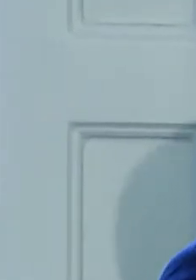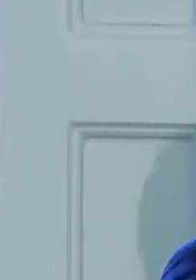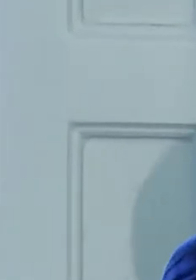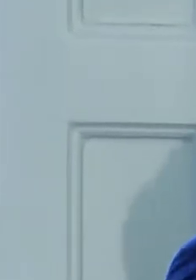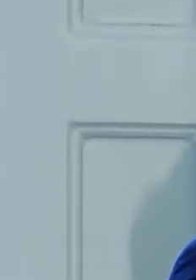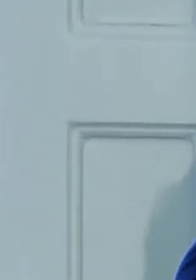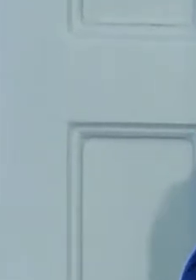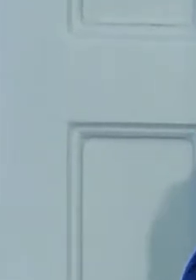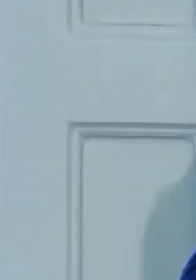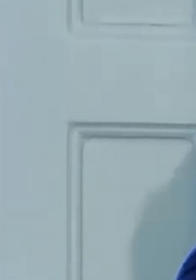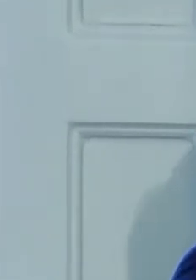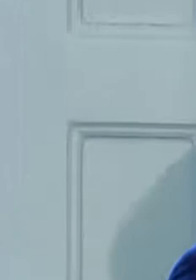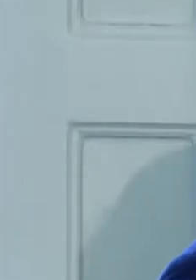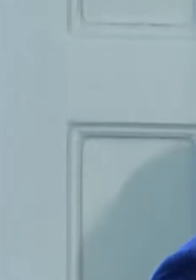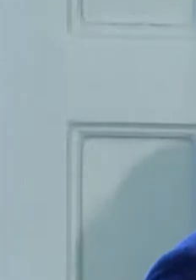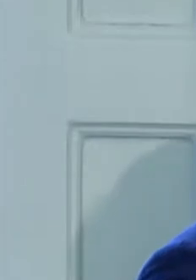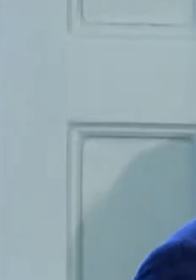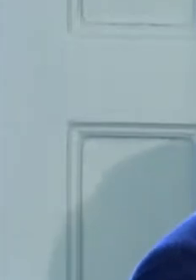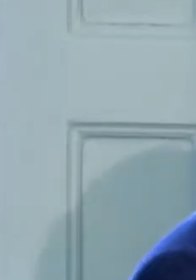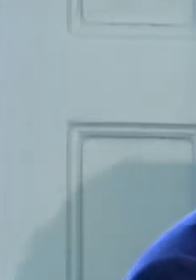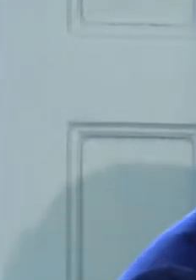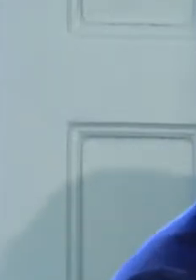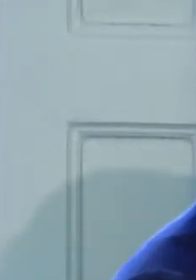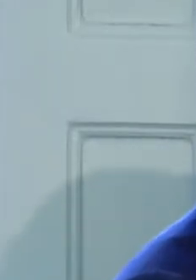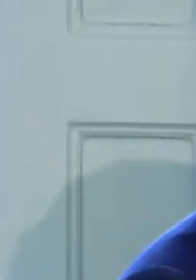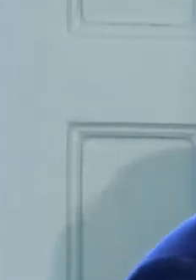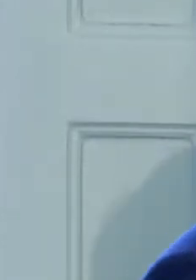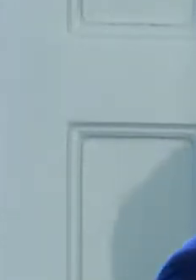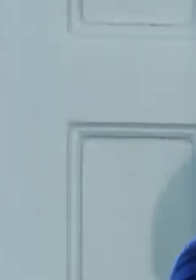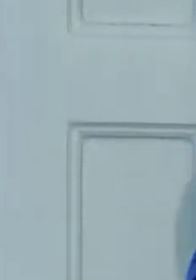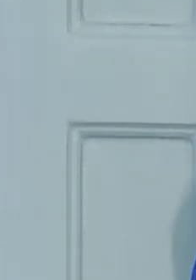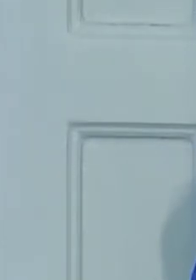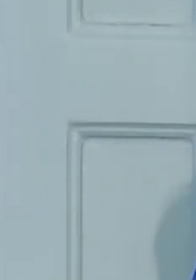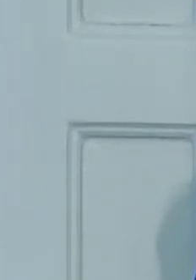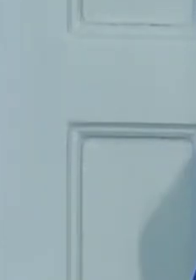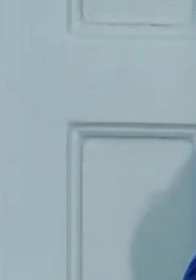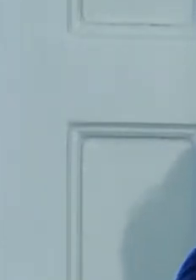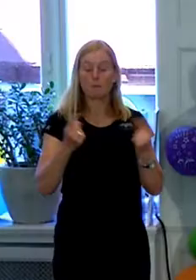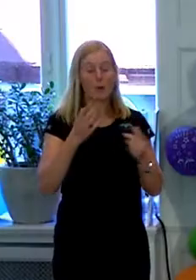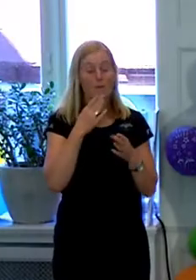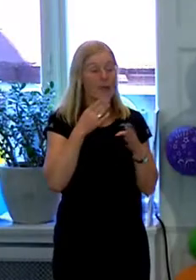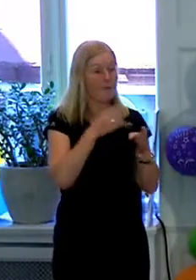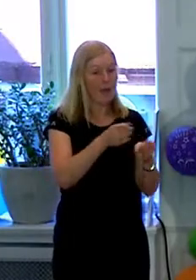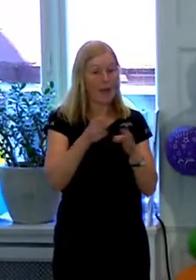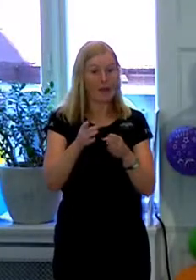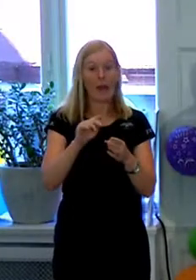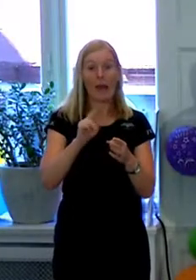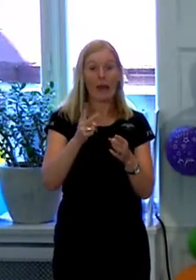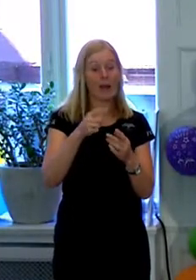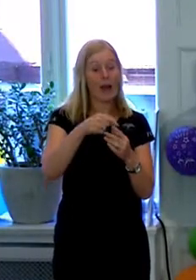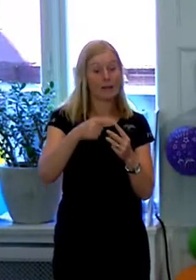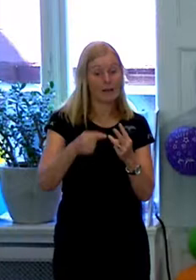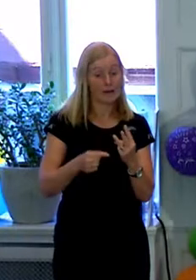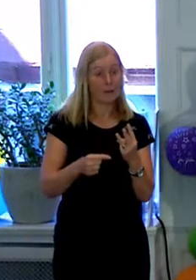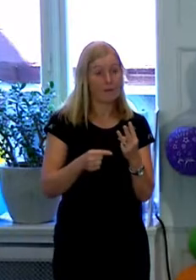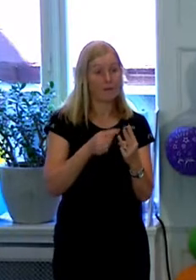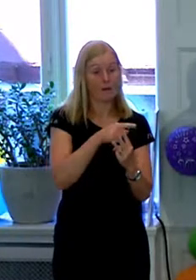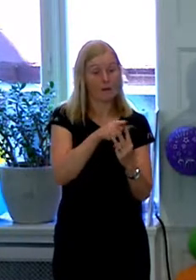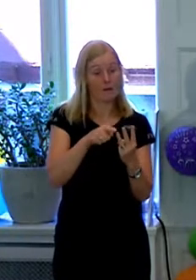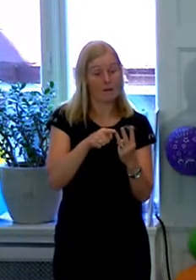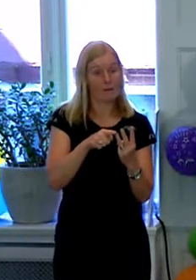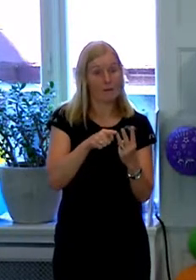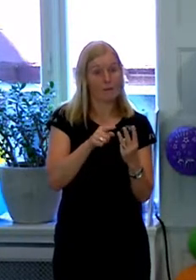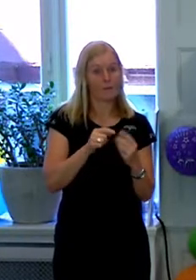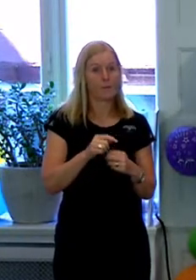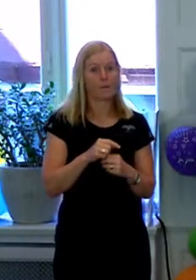ytor och så vidare. Så att det är, tycker jag, är väldigt viktigt att ha med sig oavsett vilken väg man väljer när det gäller fågelfisk eller mittemellan